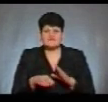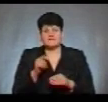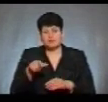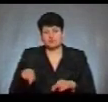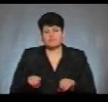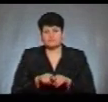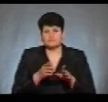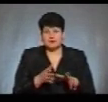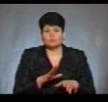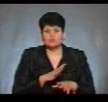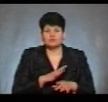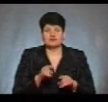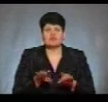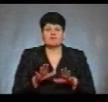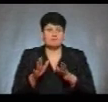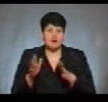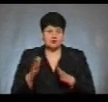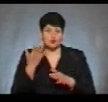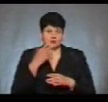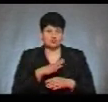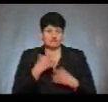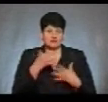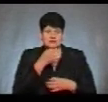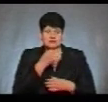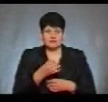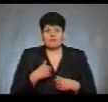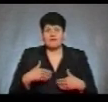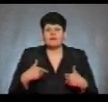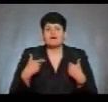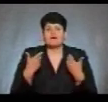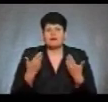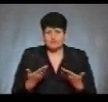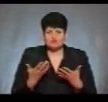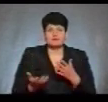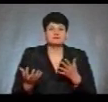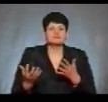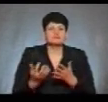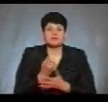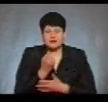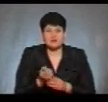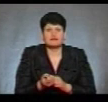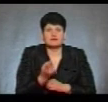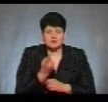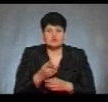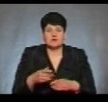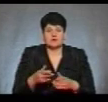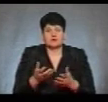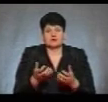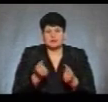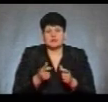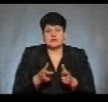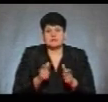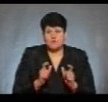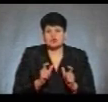Так. Оскільки відбувся такий випадок, про який було сказано, я раджу, якщо ви виявили, що прийшло запрошення тим, хто вже, на жаль, не з